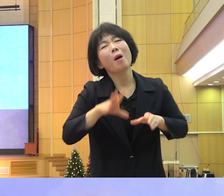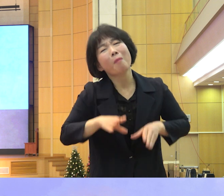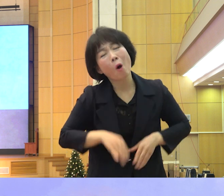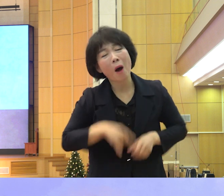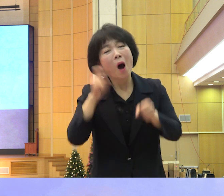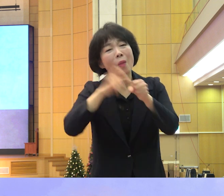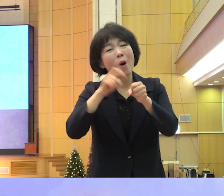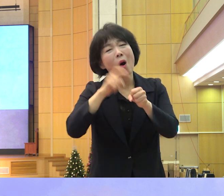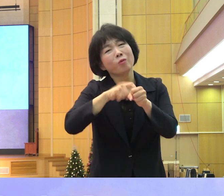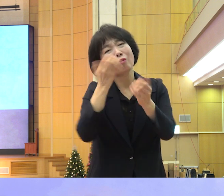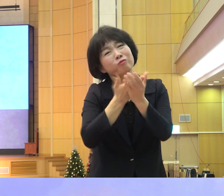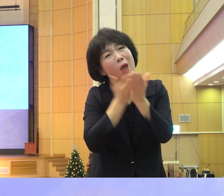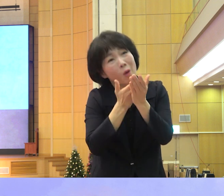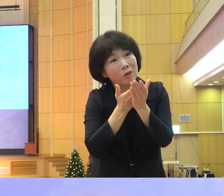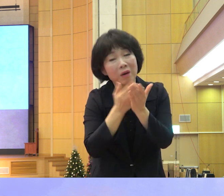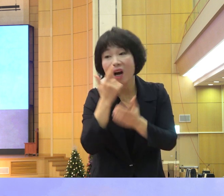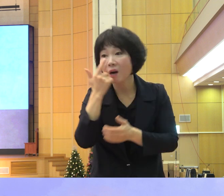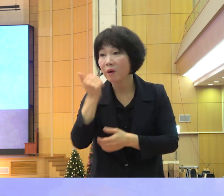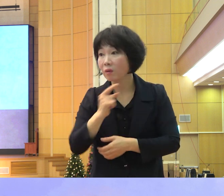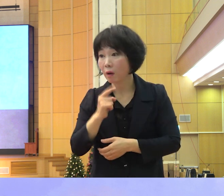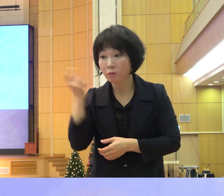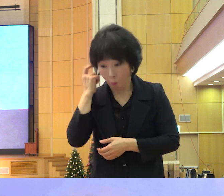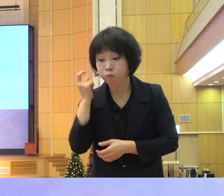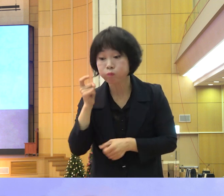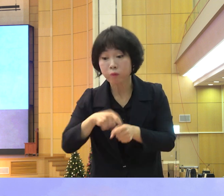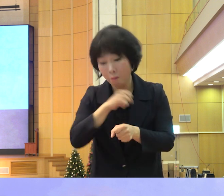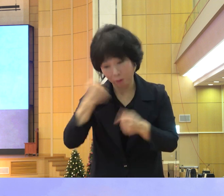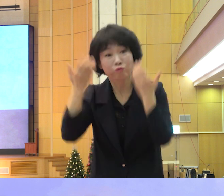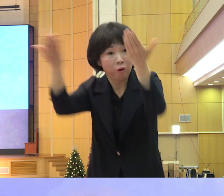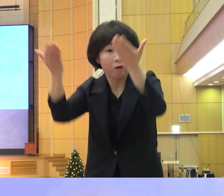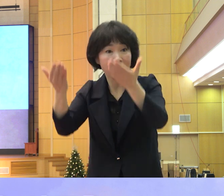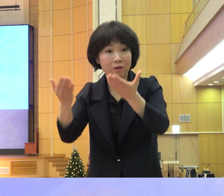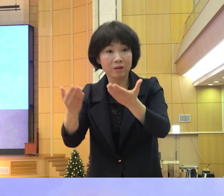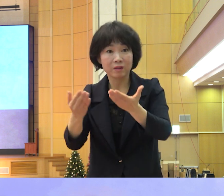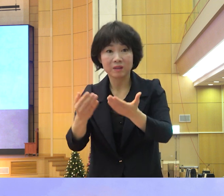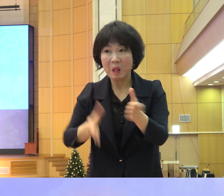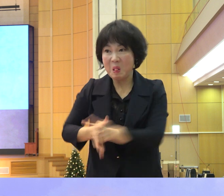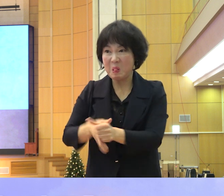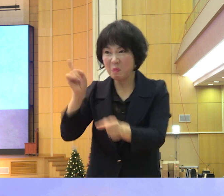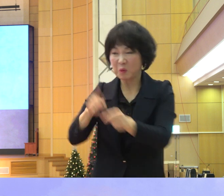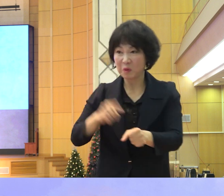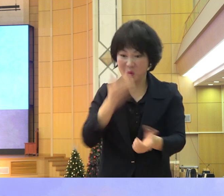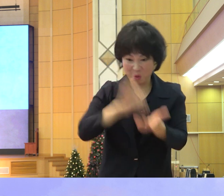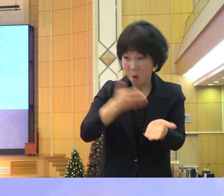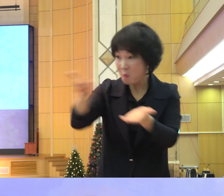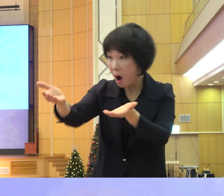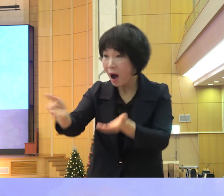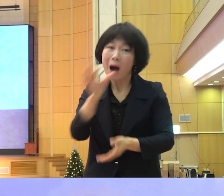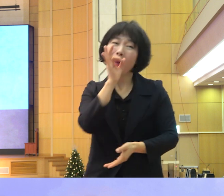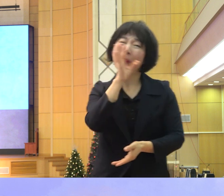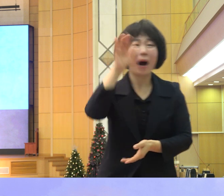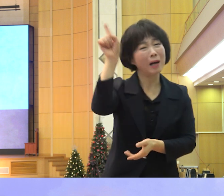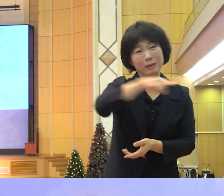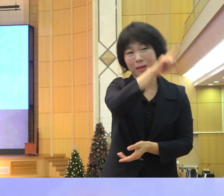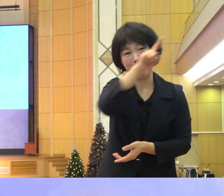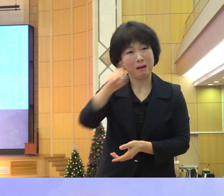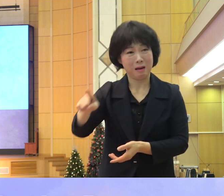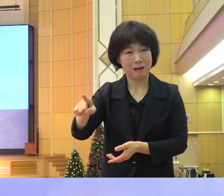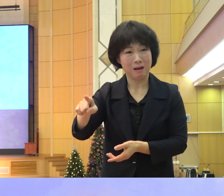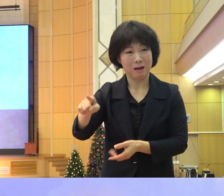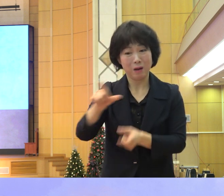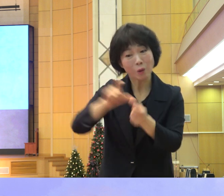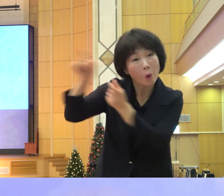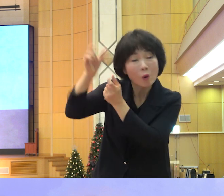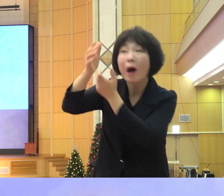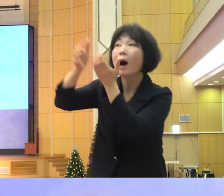것이 아비일진데, 땅의 아비도 그런데 하물며 하늘에 계신 너희